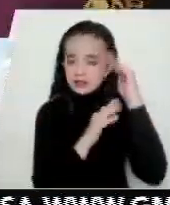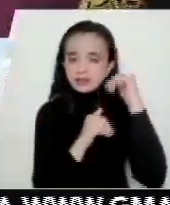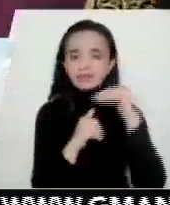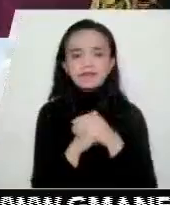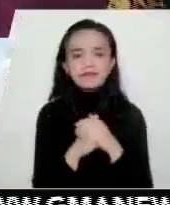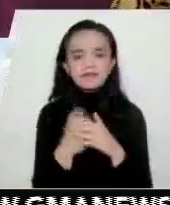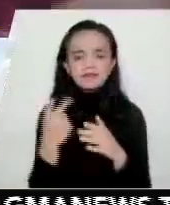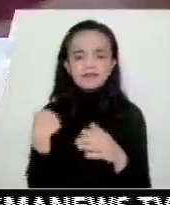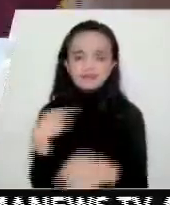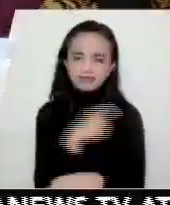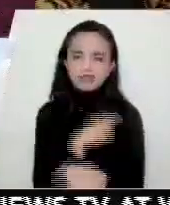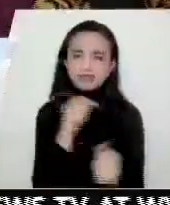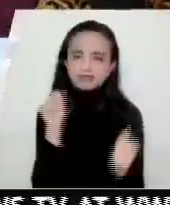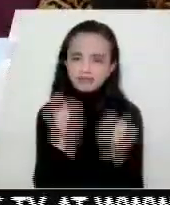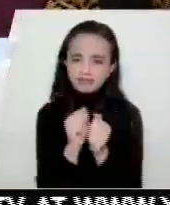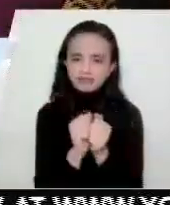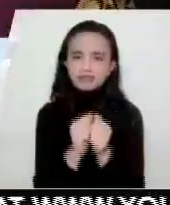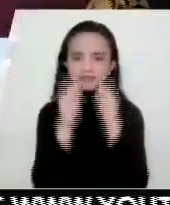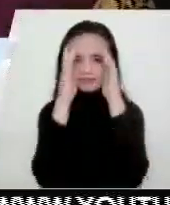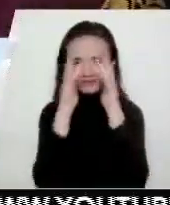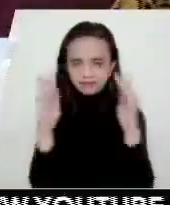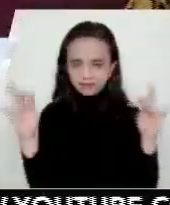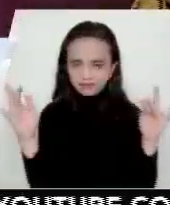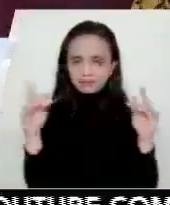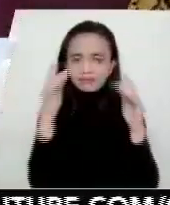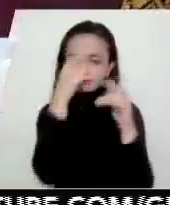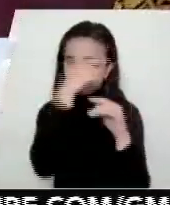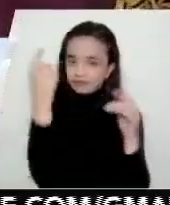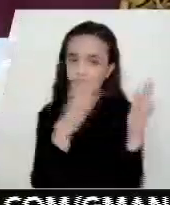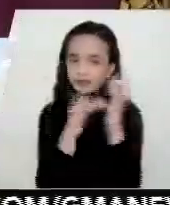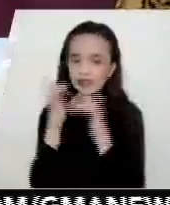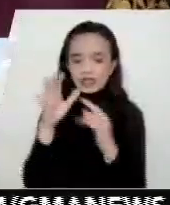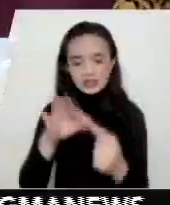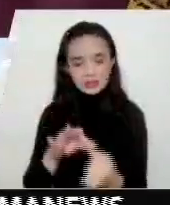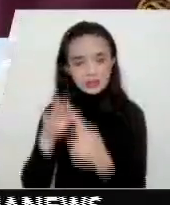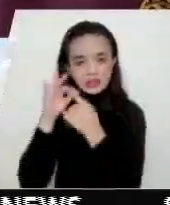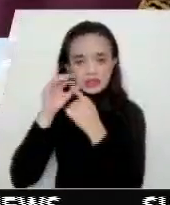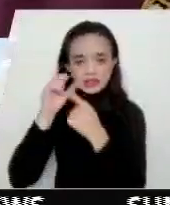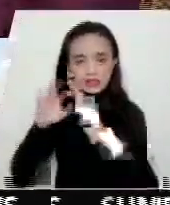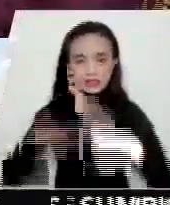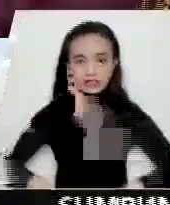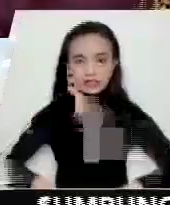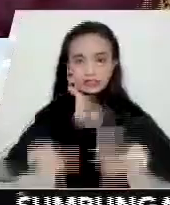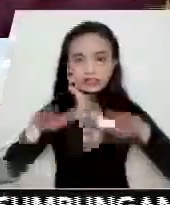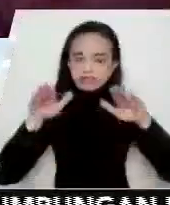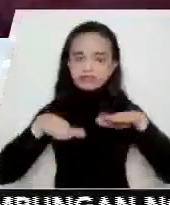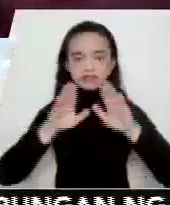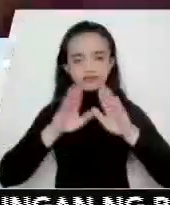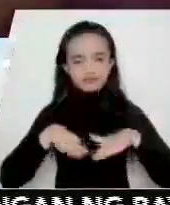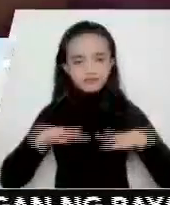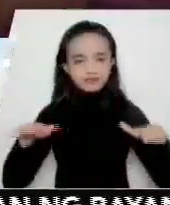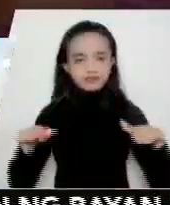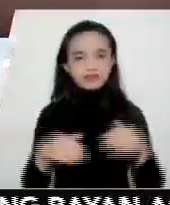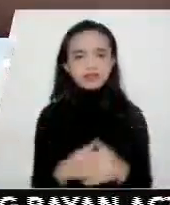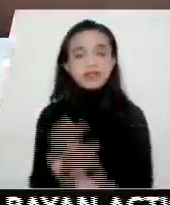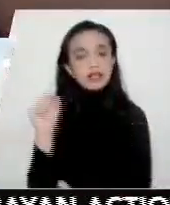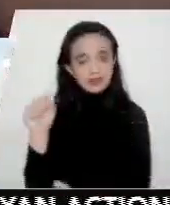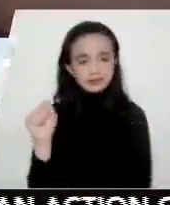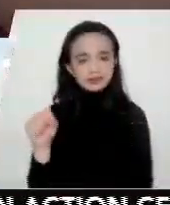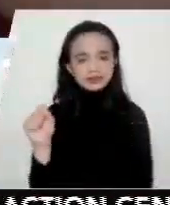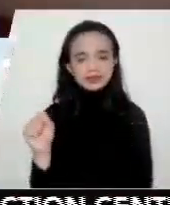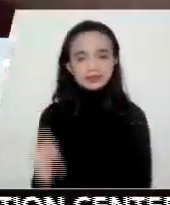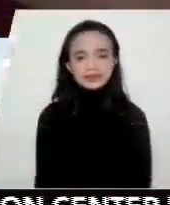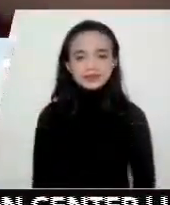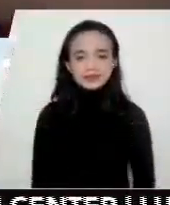kami sa translasyon, lalo na po pag lumaki na po yung mga anak namin. So, yes